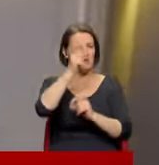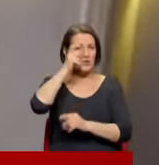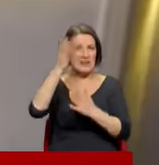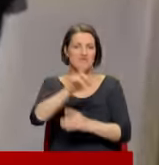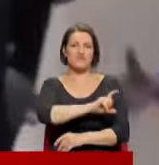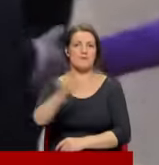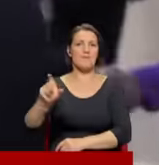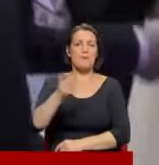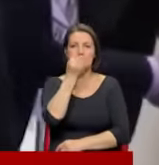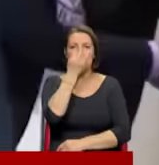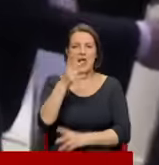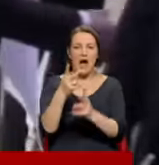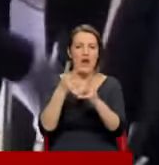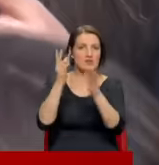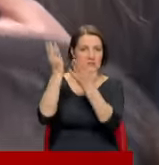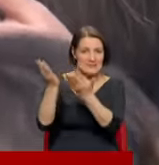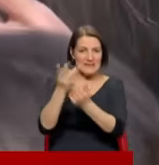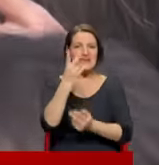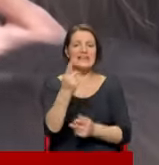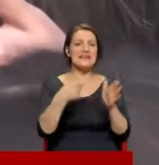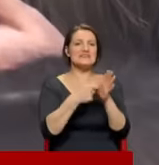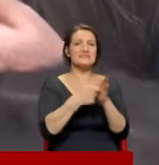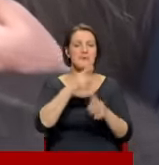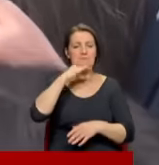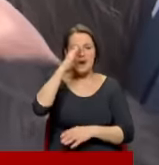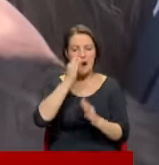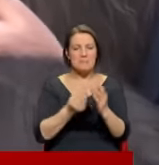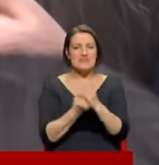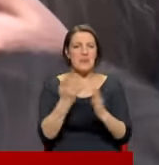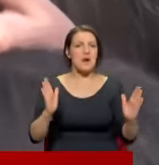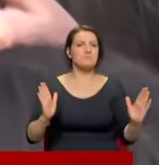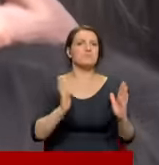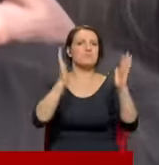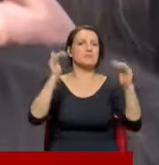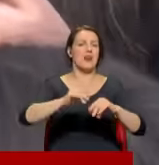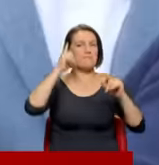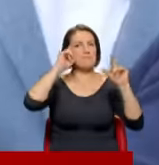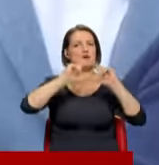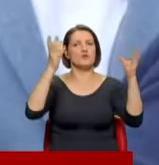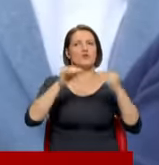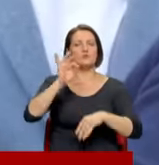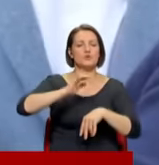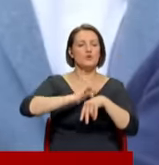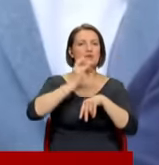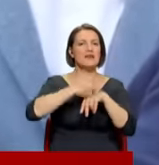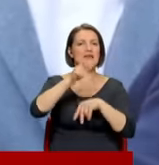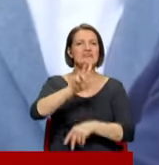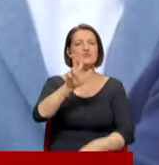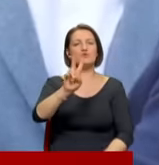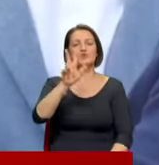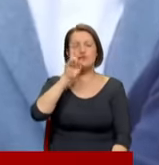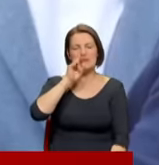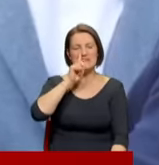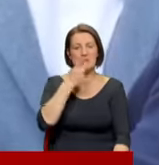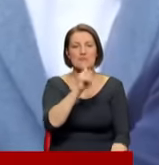Özel'in yanıtı. Bahçeli'nin açıklaması iki ismi bayram sabahı karşı karşıya getiren başlık oldu. Bu ülke 23